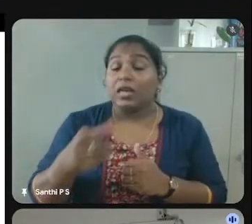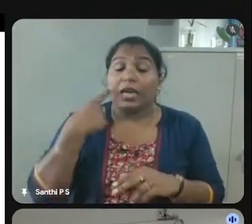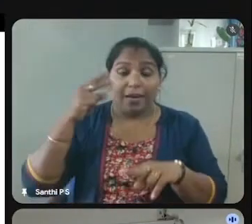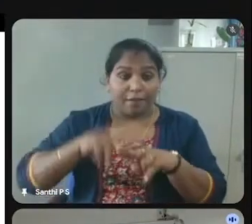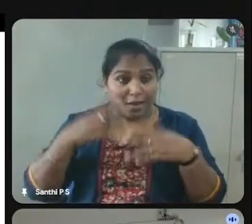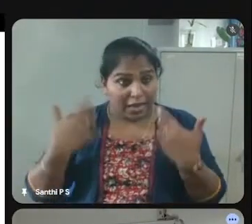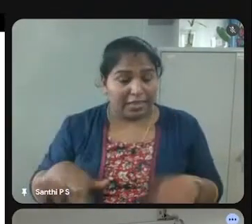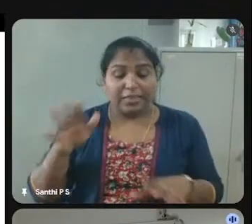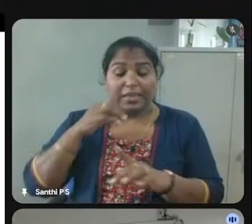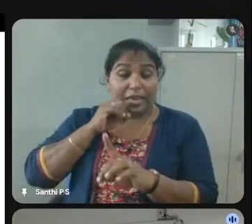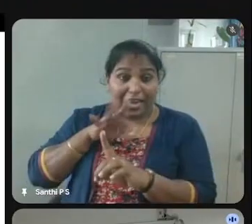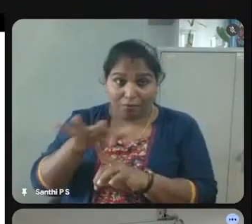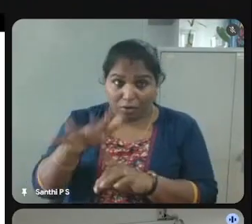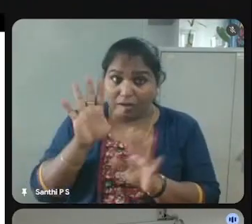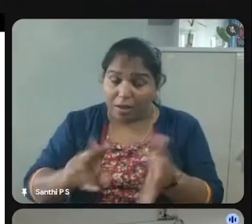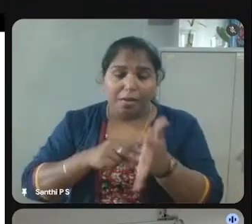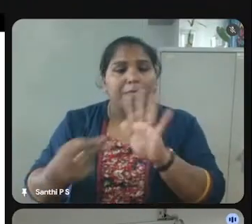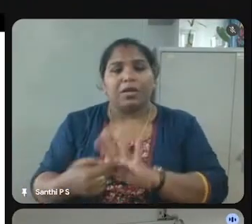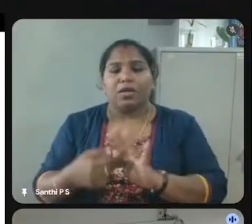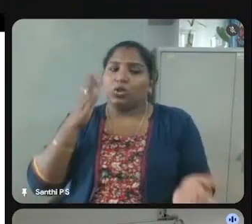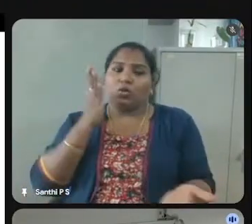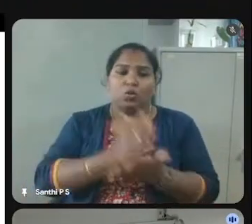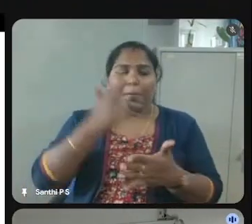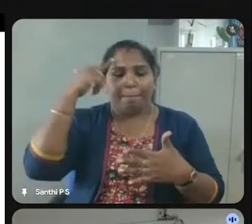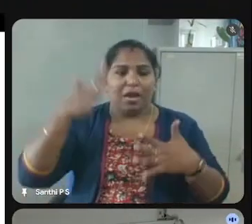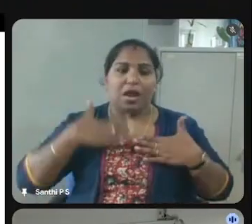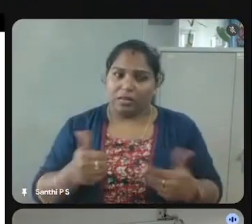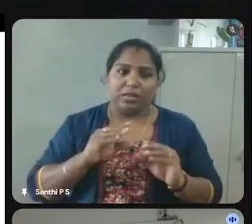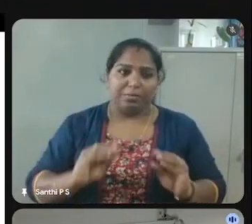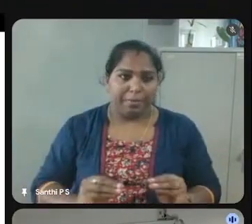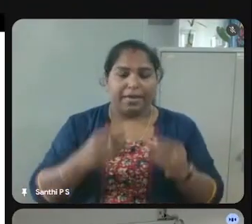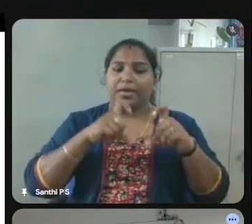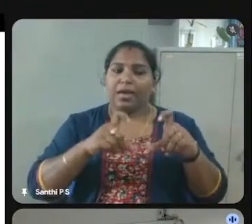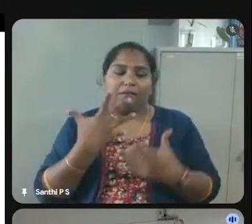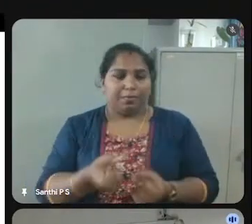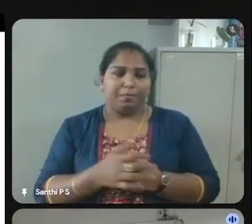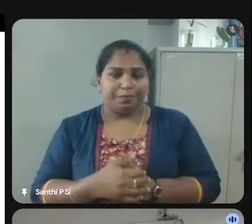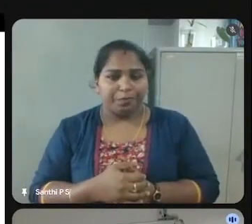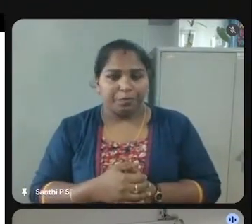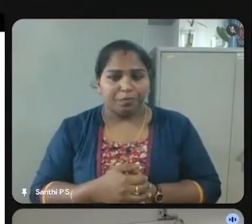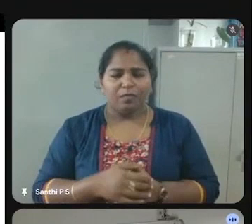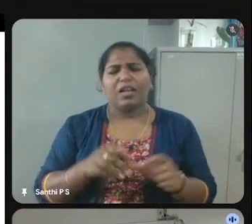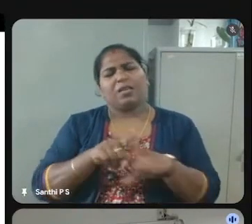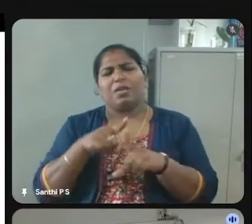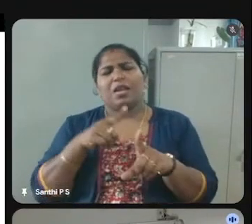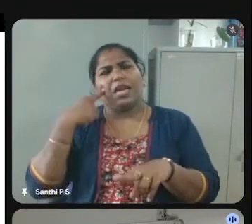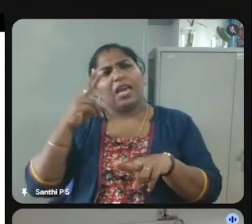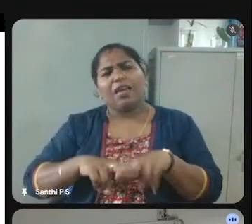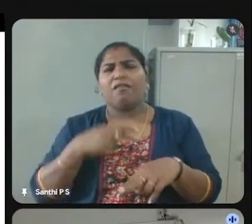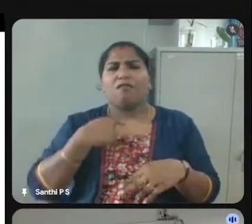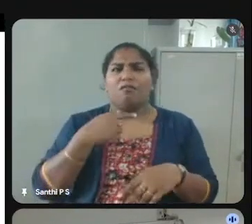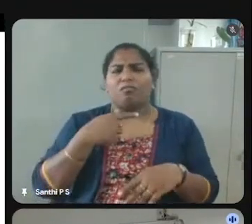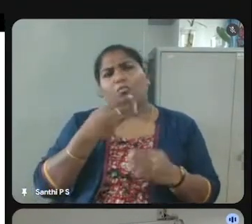എന്നുള്ളത് മനസ്സിലാക്കുക. അതുപോലെ തന്നെ ഒന്നിലധികം ഉത്തരവാദിത്വങ്ങൾ ചെയ്യുമ്പോൾ നമുക്ക് പലപ്പോഴും നമ്മുടെ ഊർജം പോകുന്നുണ്ട്, നമ്മൾ ഡ്രെയിൻഡ് ഔട്ട്